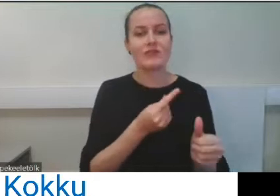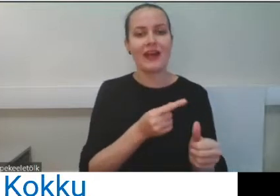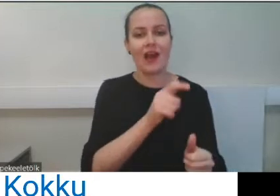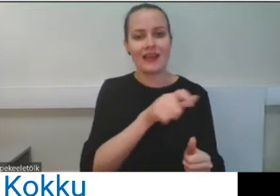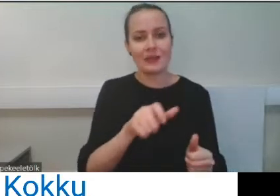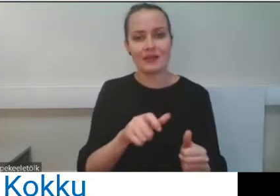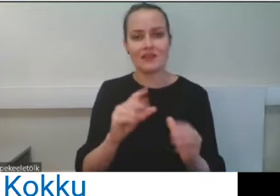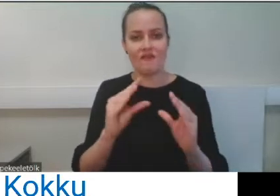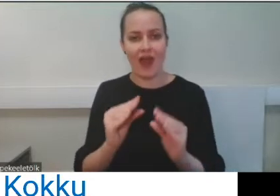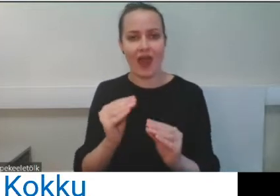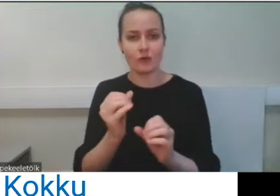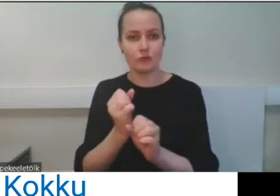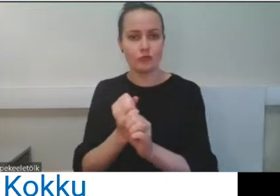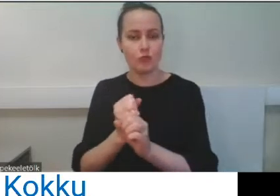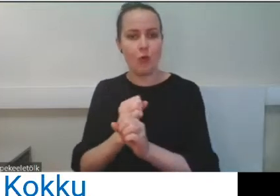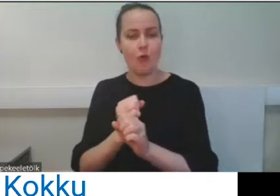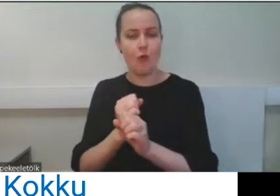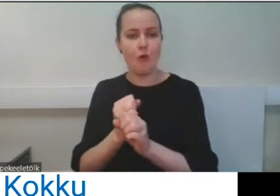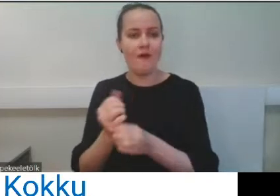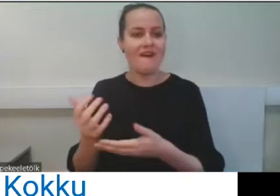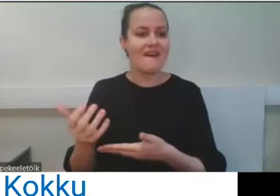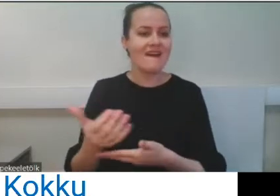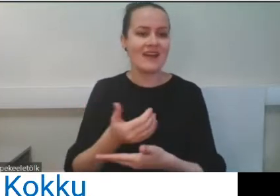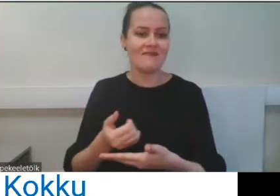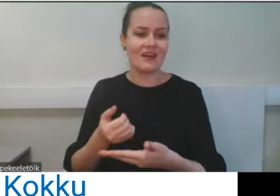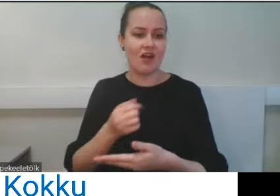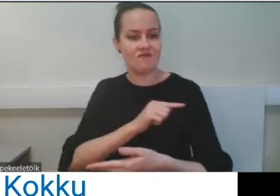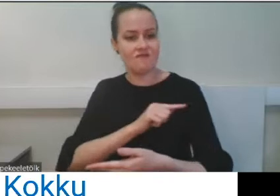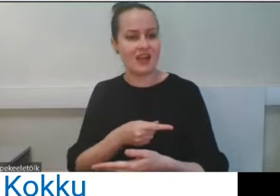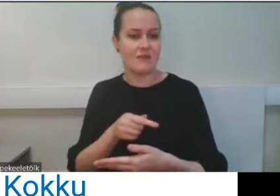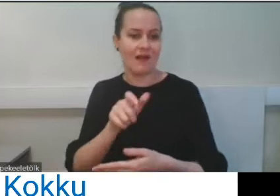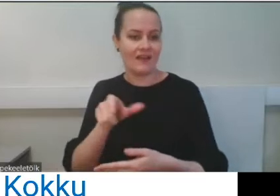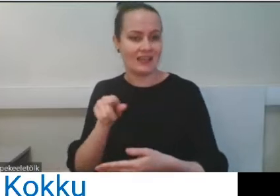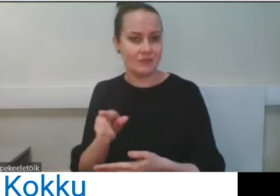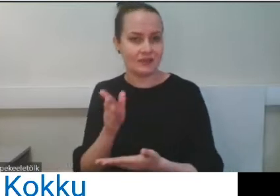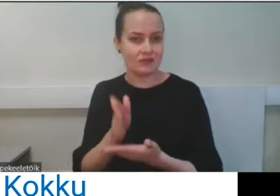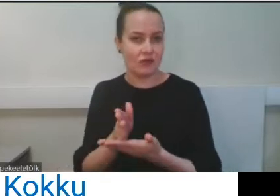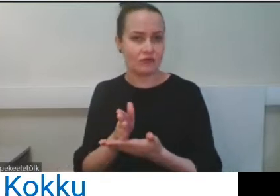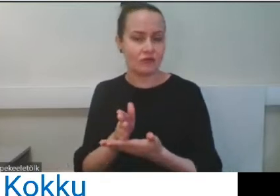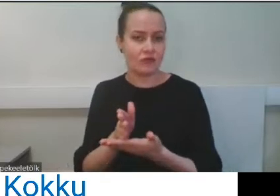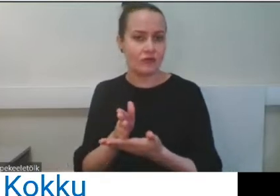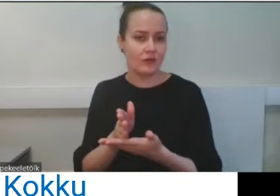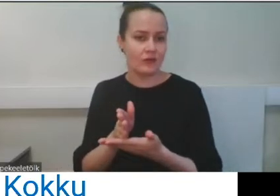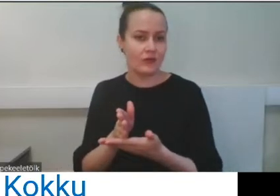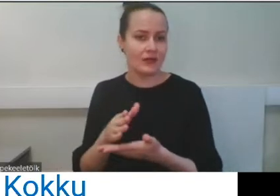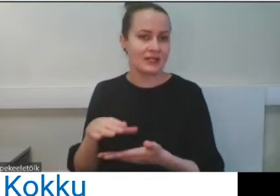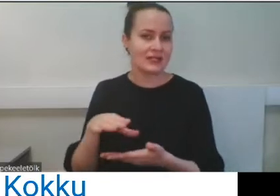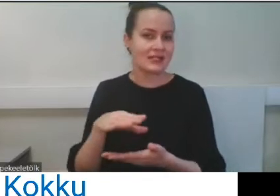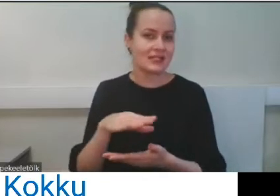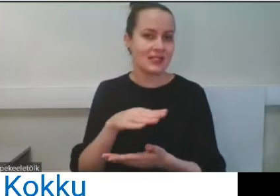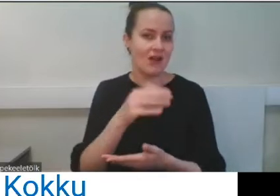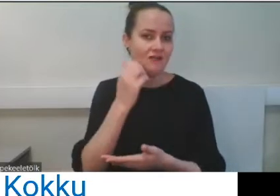asju või tegevusi ja kui ta seda teha ei saa, siis või millises, kui ta teatud ulatuses seda teha ei